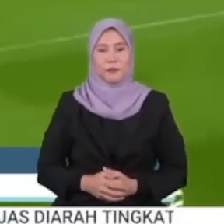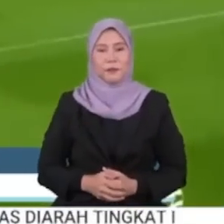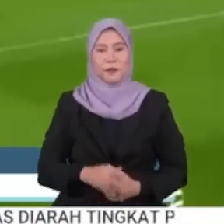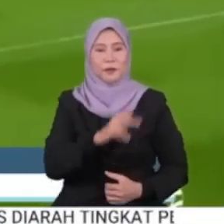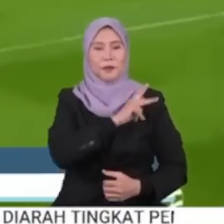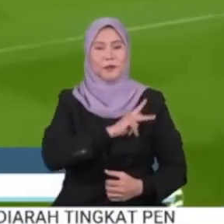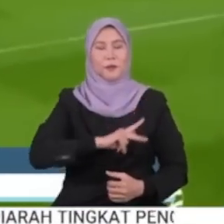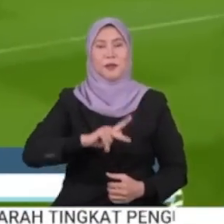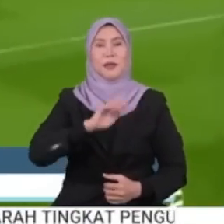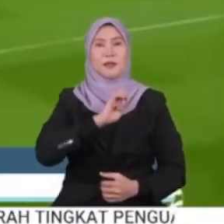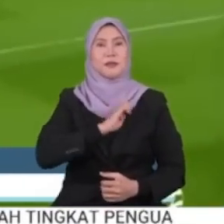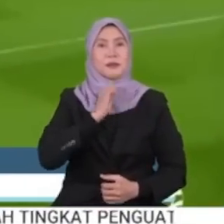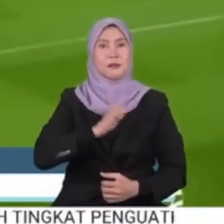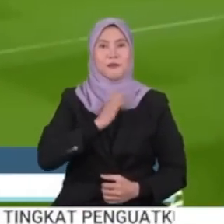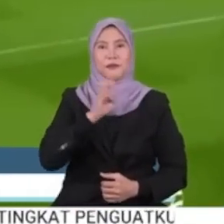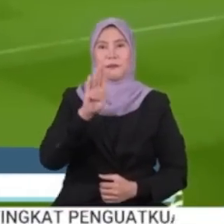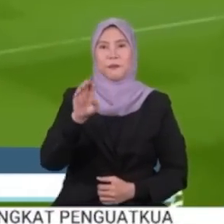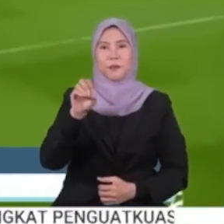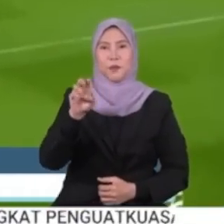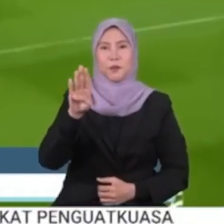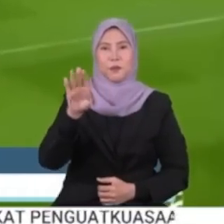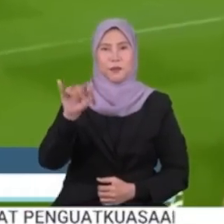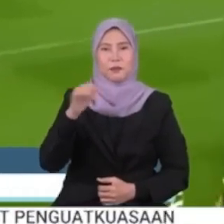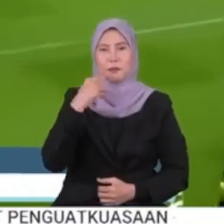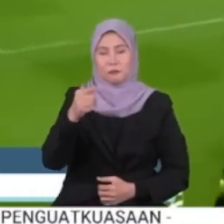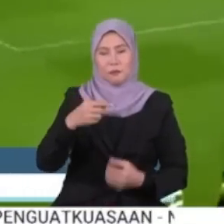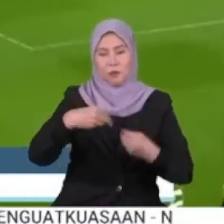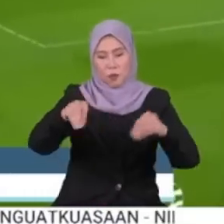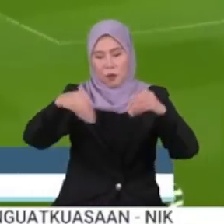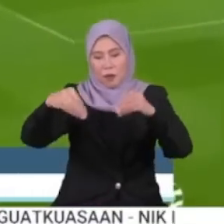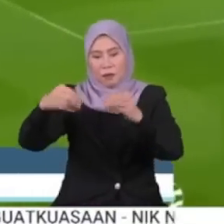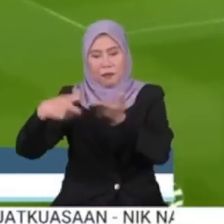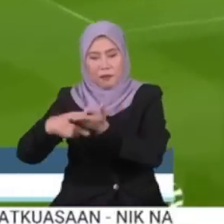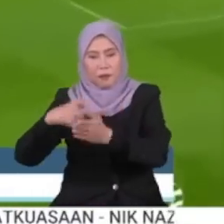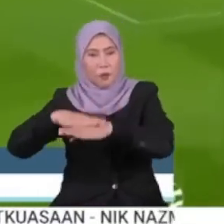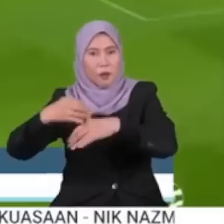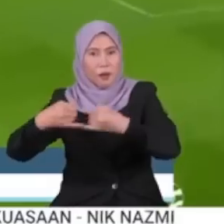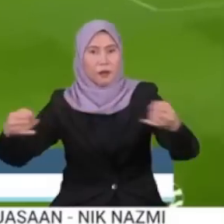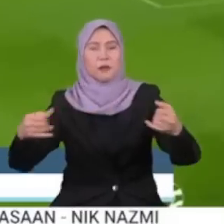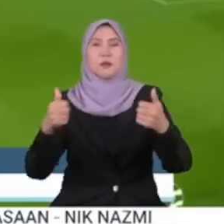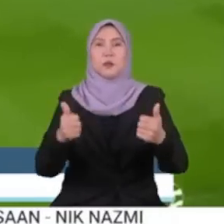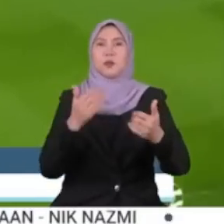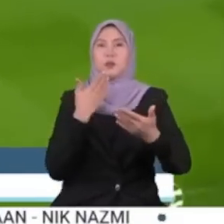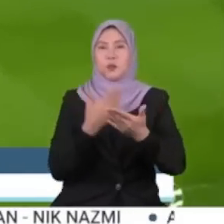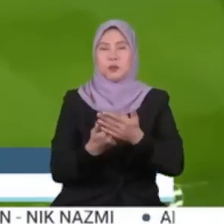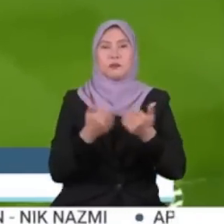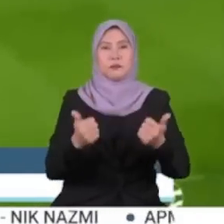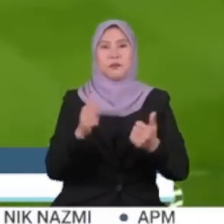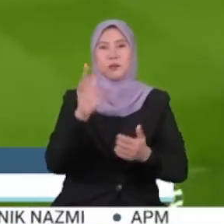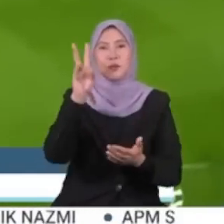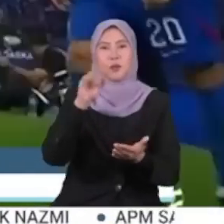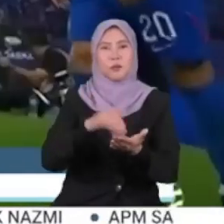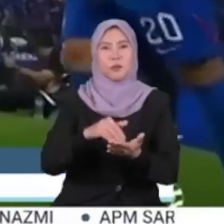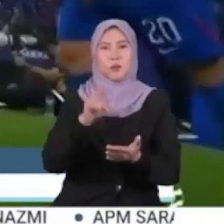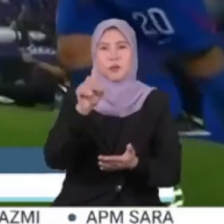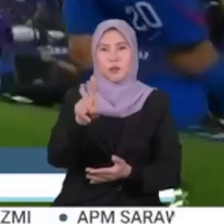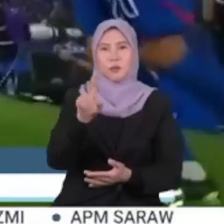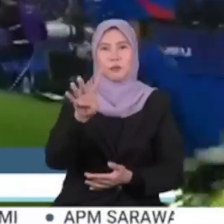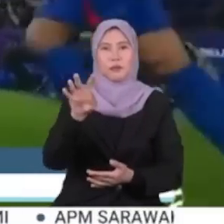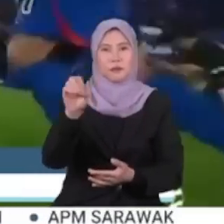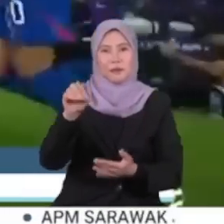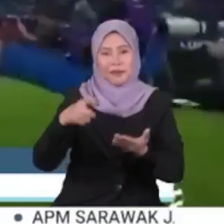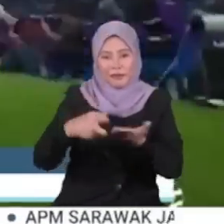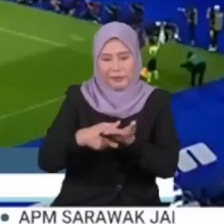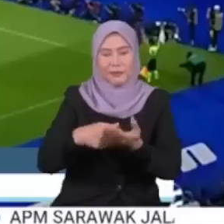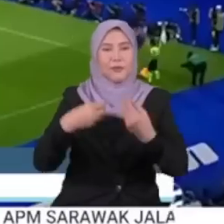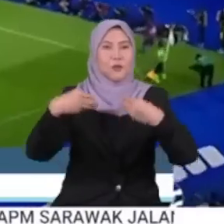Menurut Ketua Pegawai Eksekutif Perak FC, Bobby Farid Syamsuddin, sambutan jualan tiket dalam talian amat memberangsangkan dengan 7,140 tiket